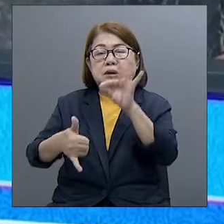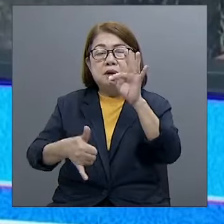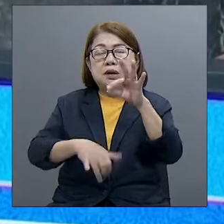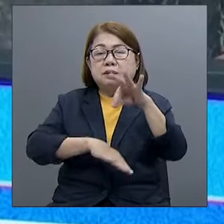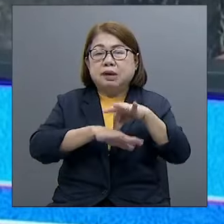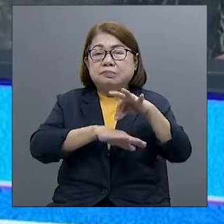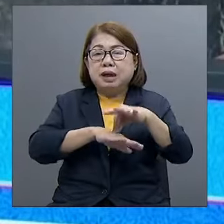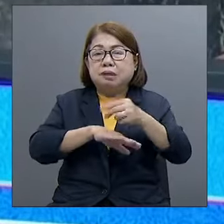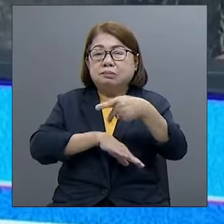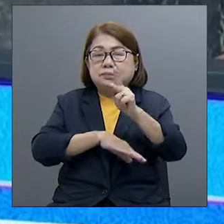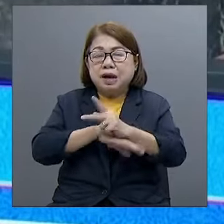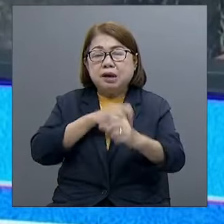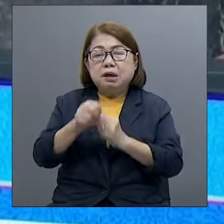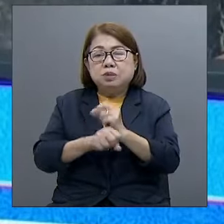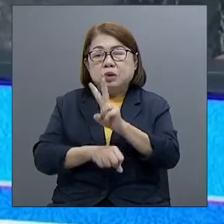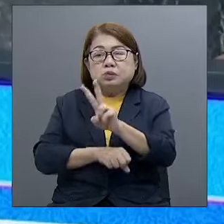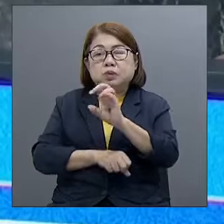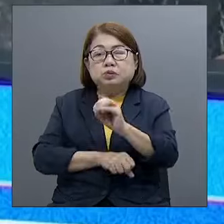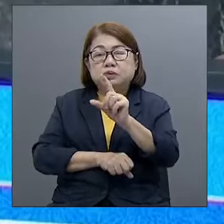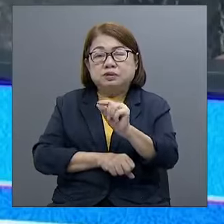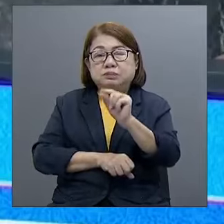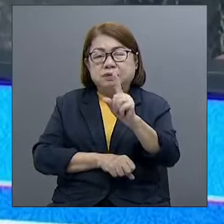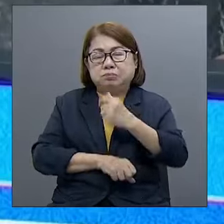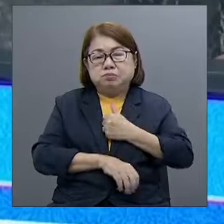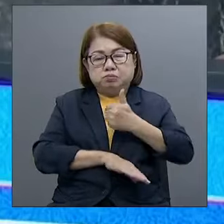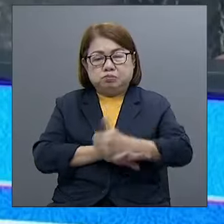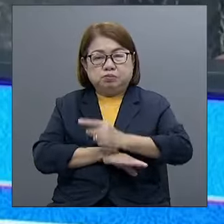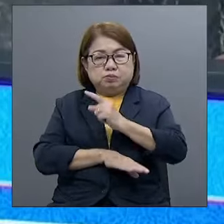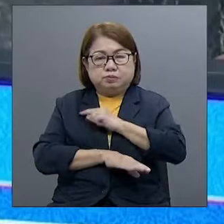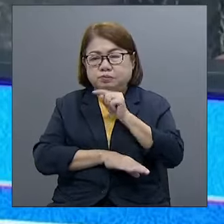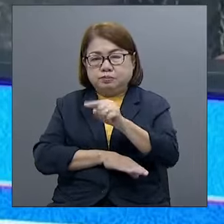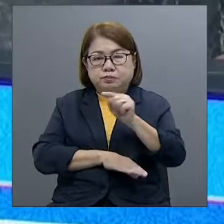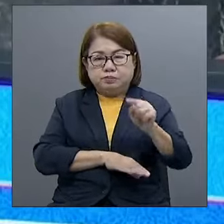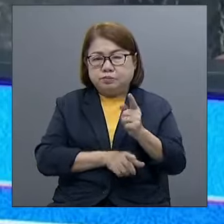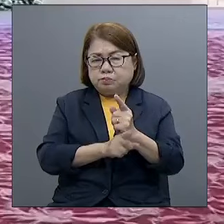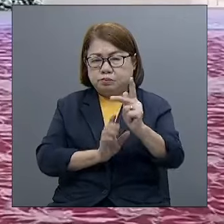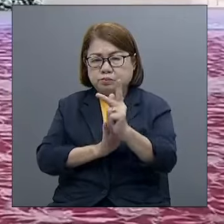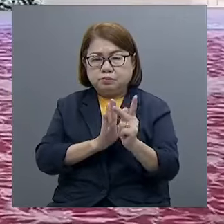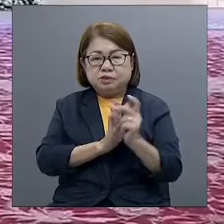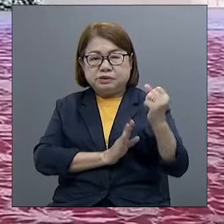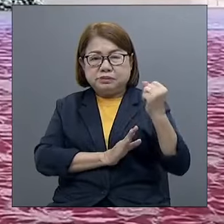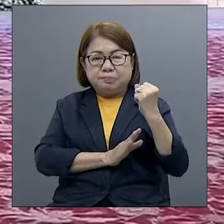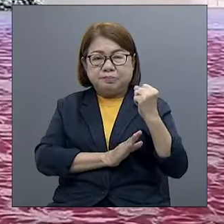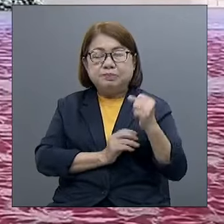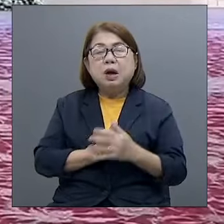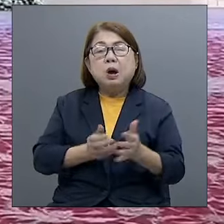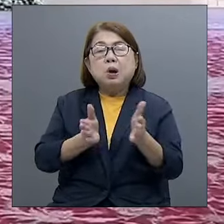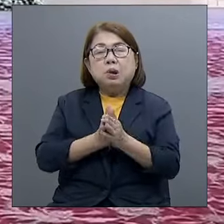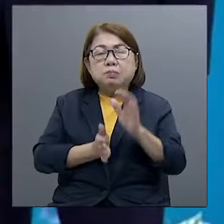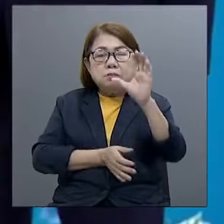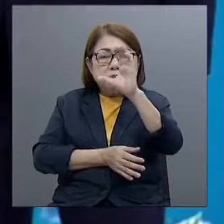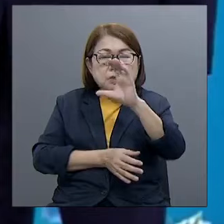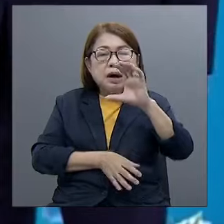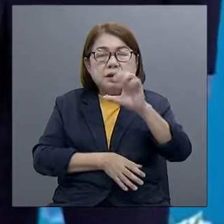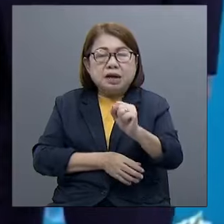มื่อปี2021และเป็นผู้นำที่สั่งการคุมเข้มกฎหมายศีลธรรมในประเทศรวมถึงการปราบปรามการประท้วงต่อต้านรัฐบาลอ